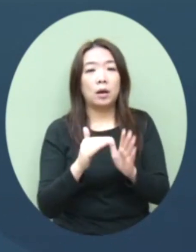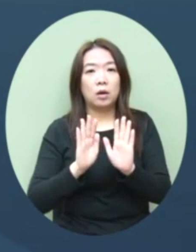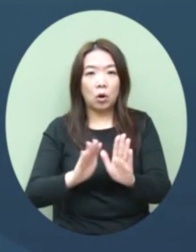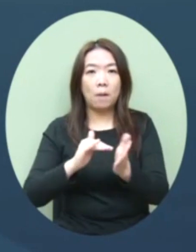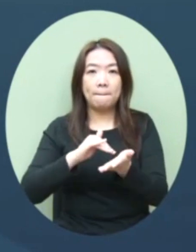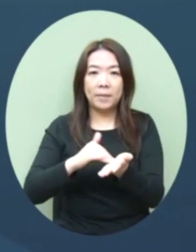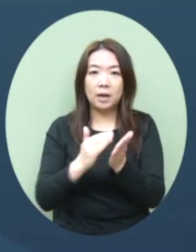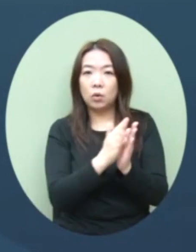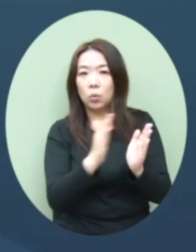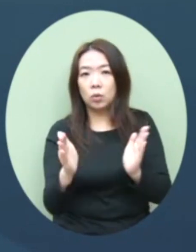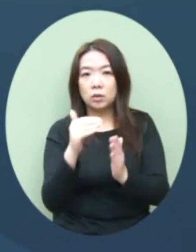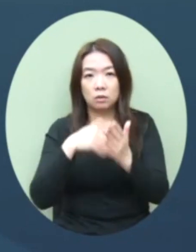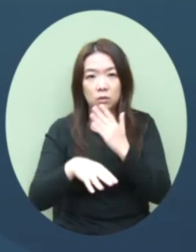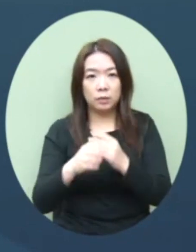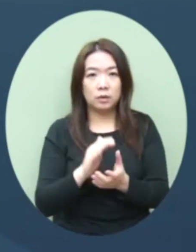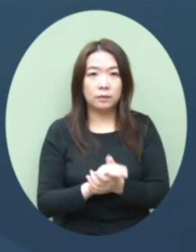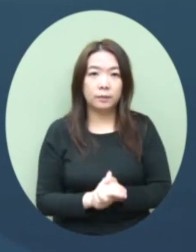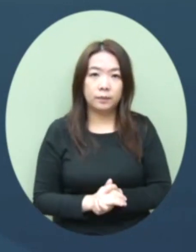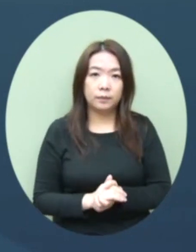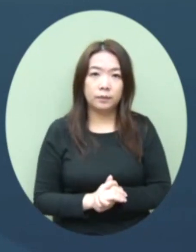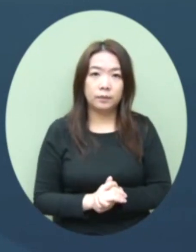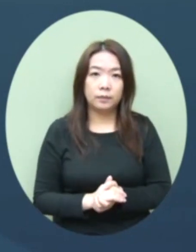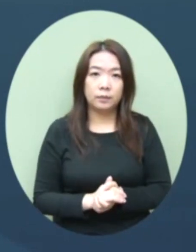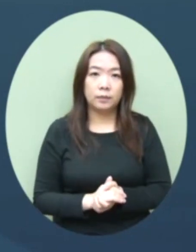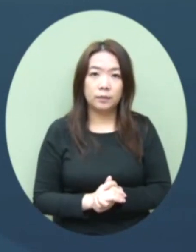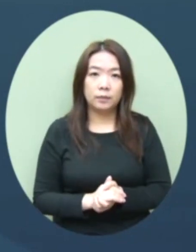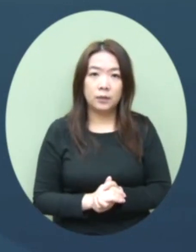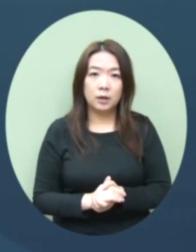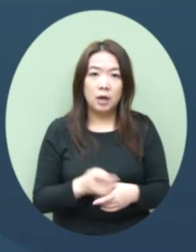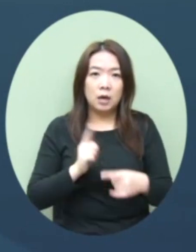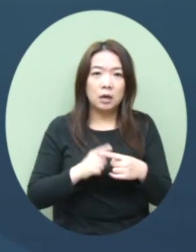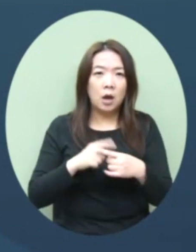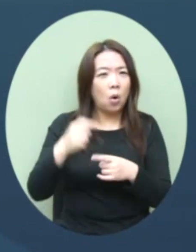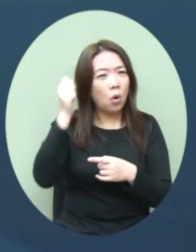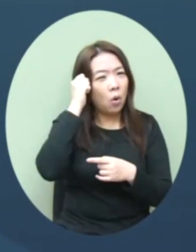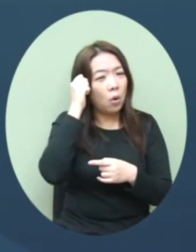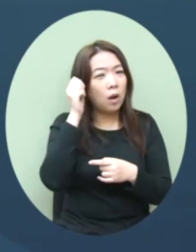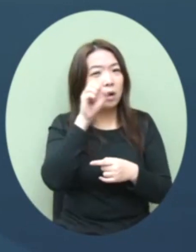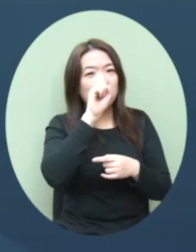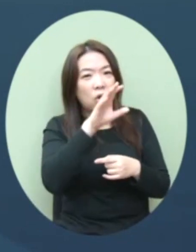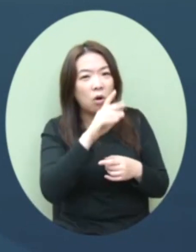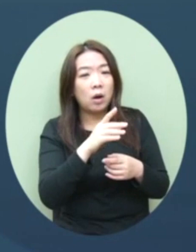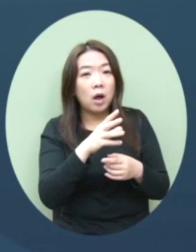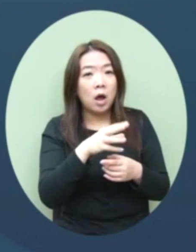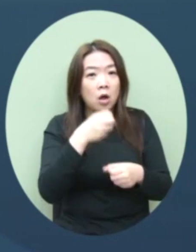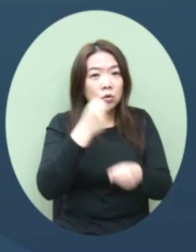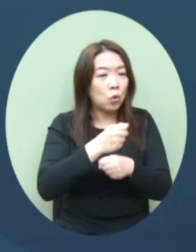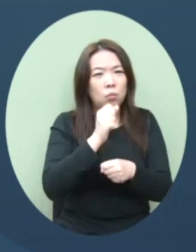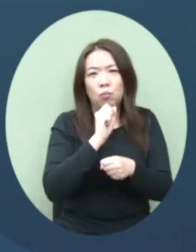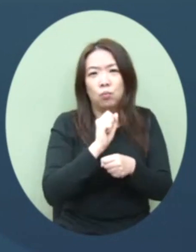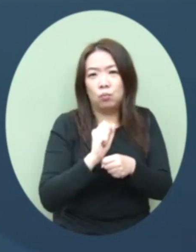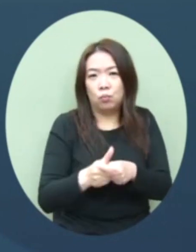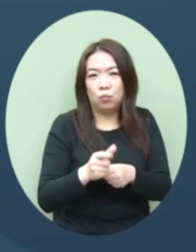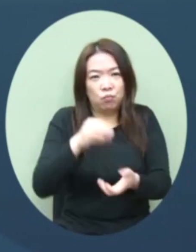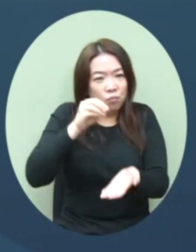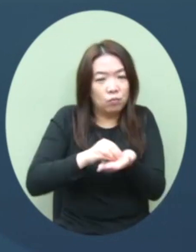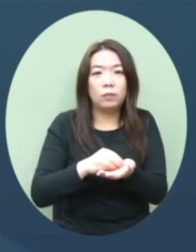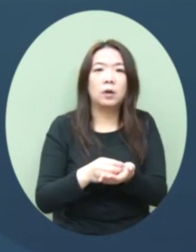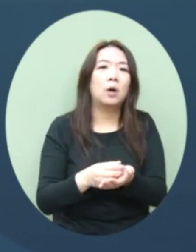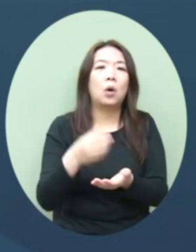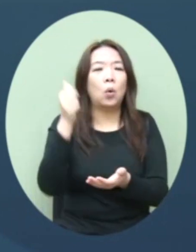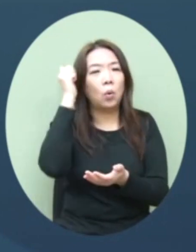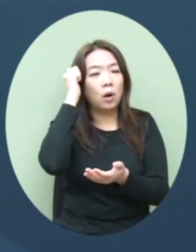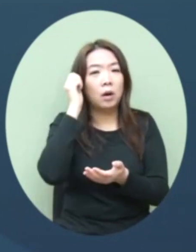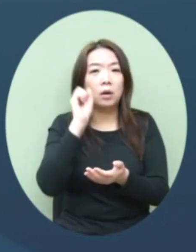是很難可以說明有些事情什麼都不會做因為我們從來都沒有